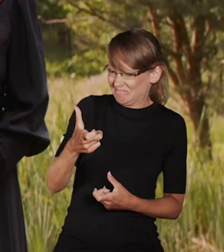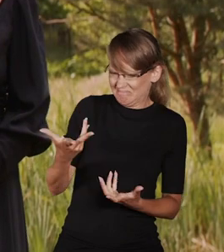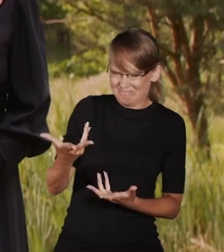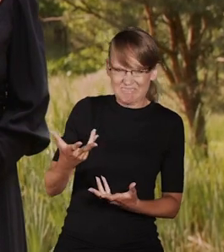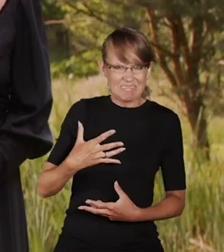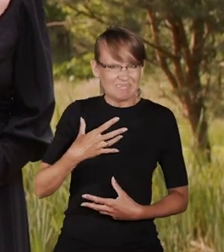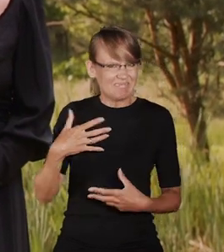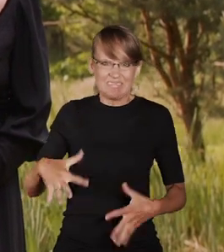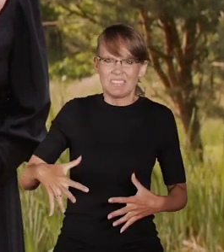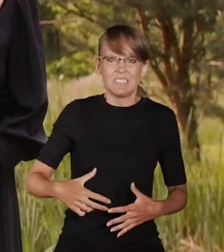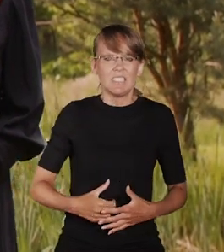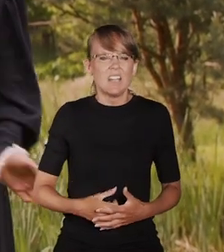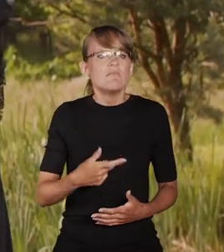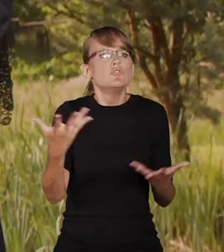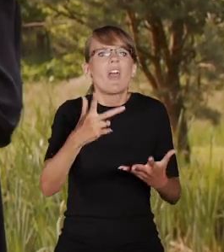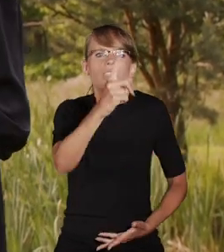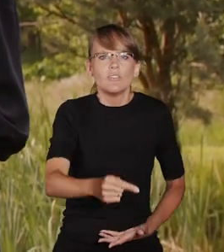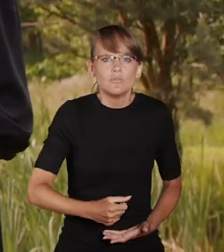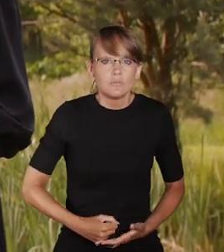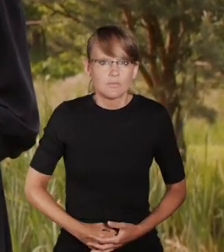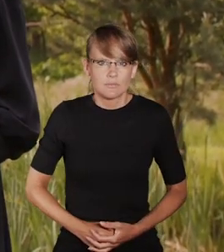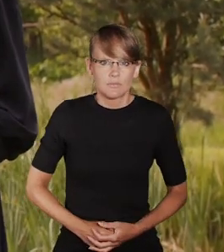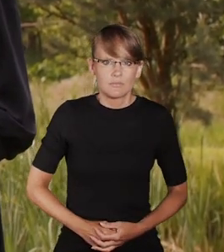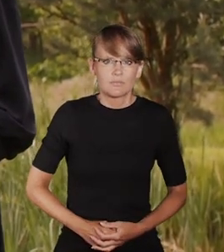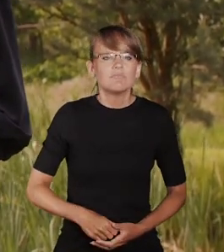Dlaczego pan tak stoi? Niech pan się wynosi.